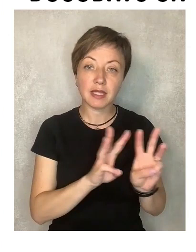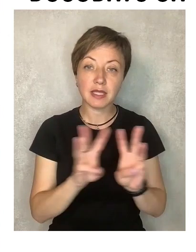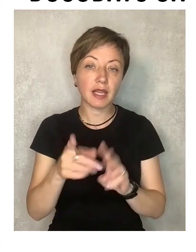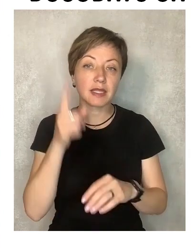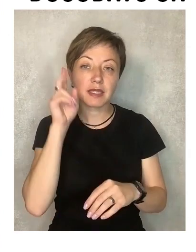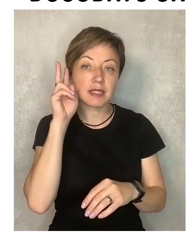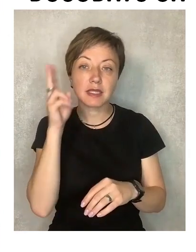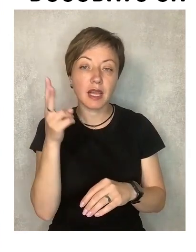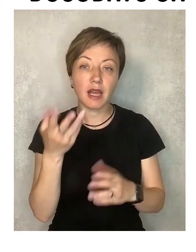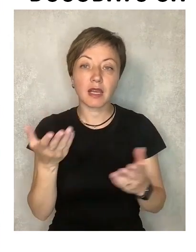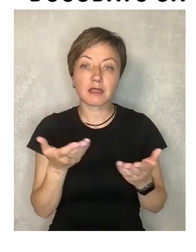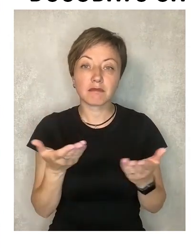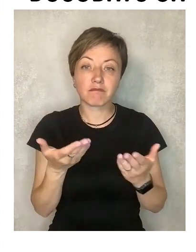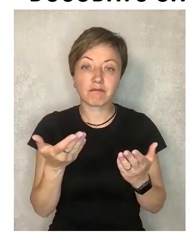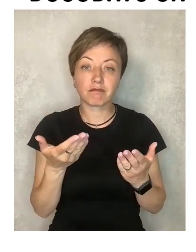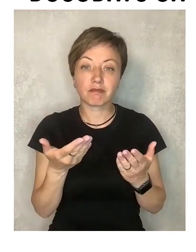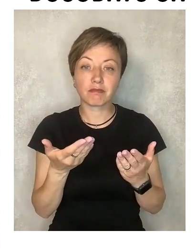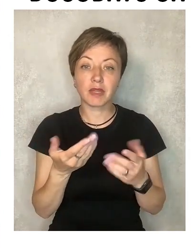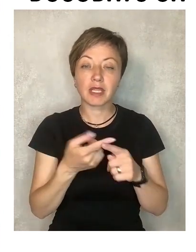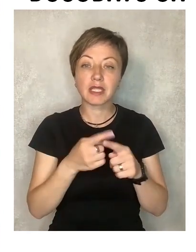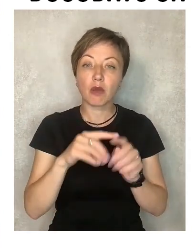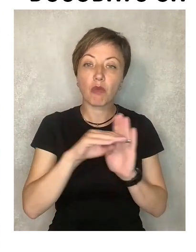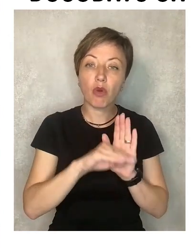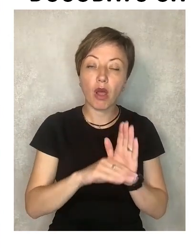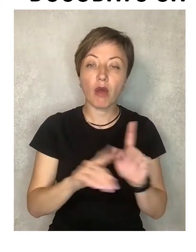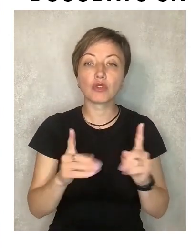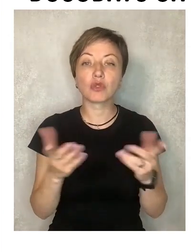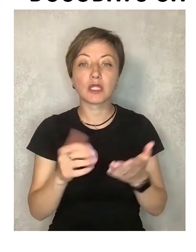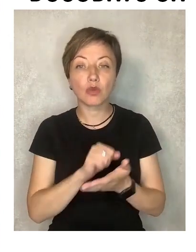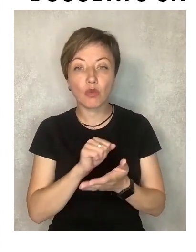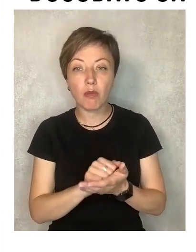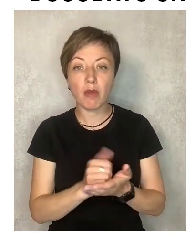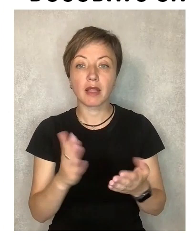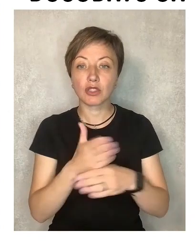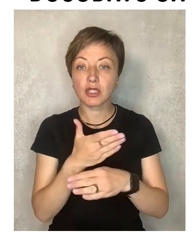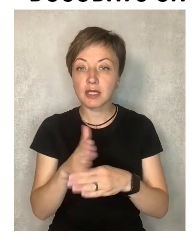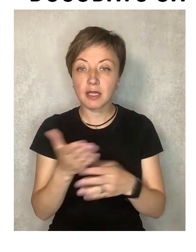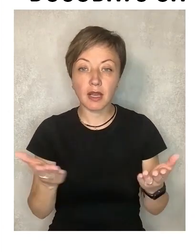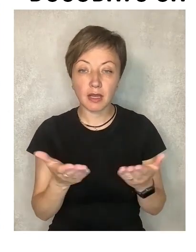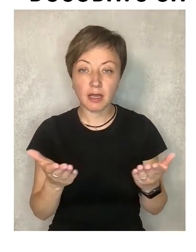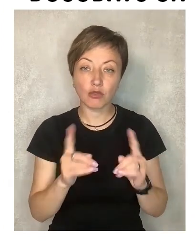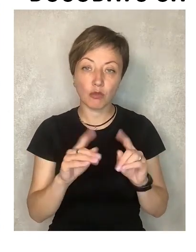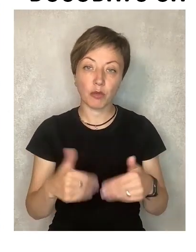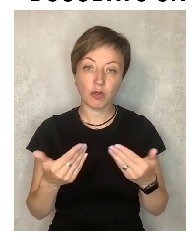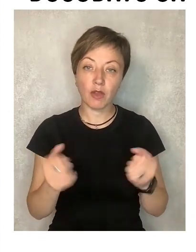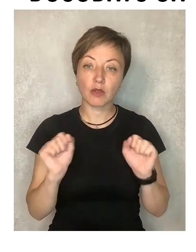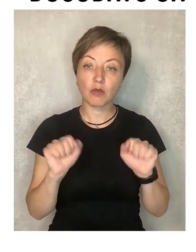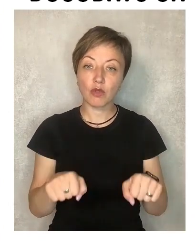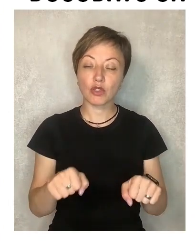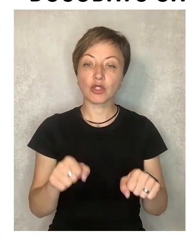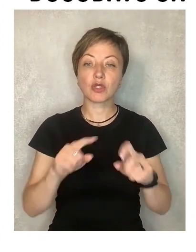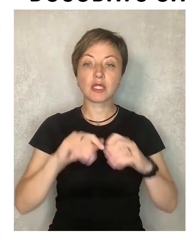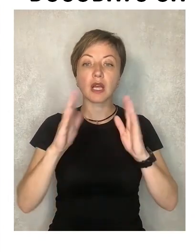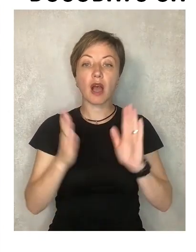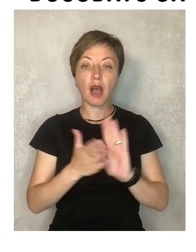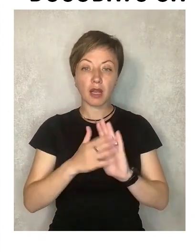контенту взагалі цієї програми, що це за документ, з чого він складається, щоб щось пропонувати. Ти можеш дуже щось загальне тільки